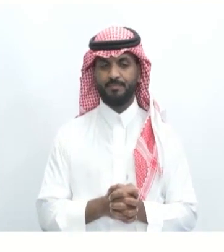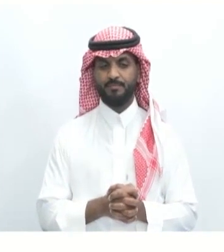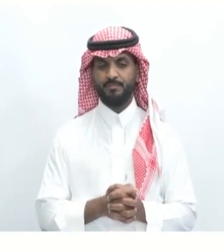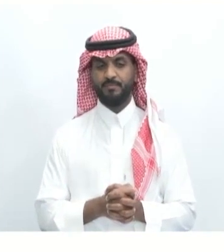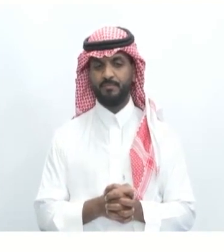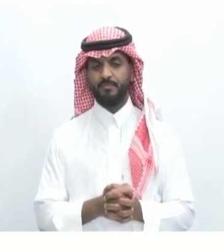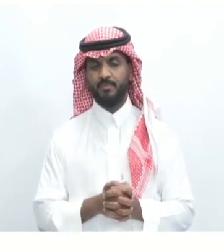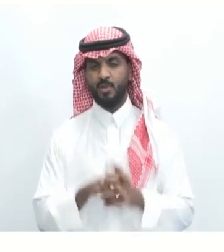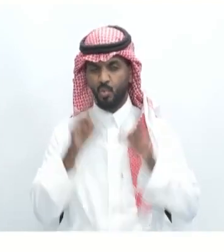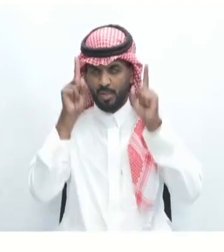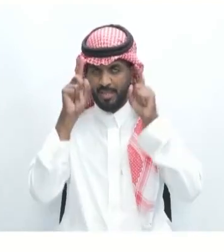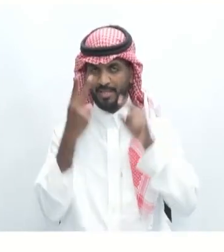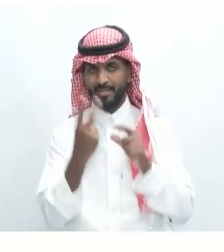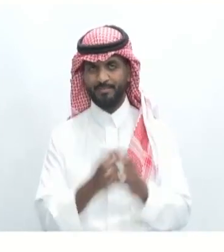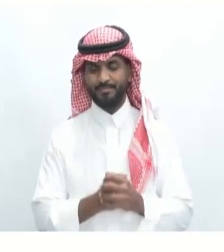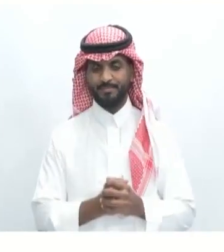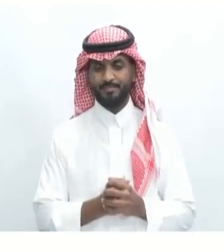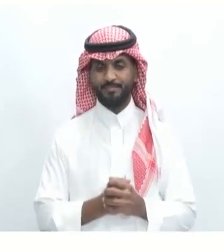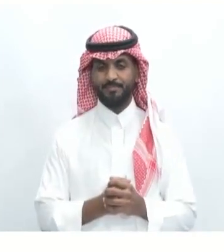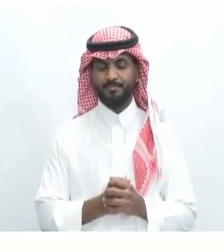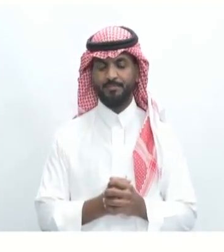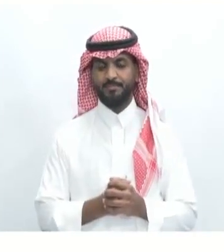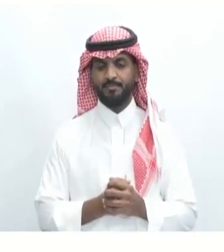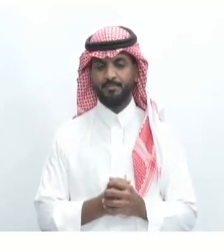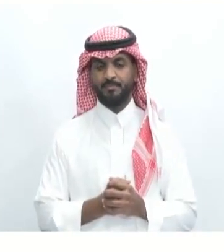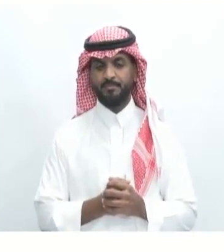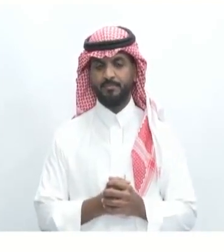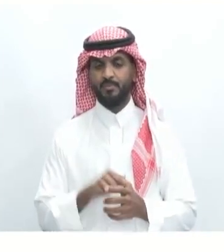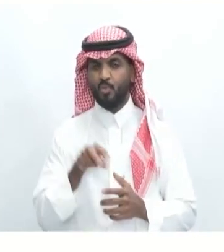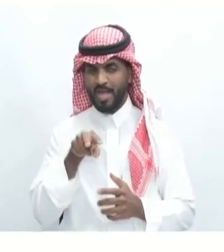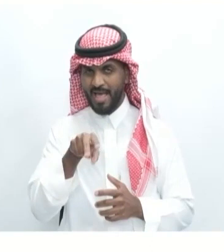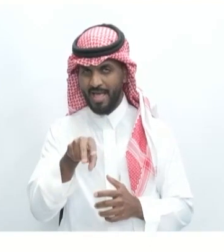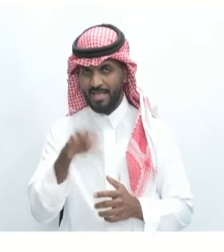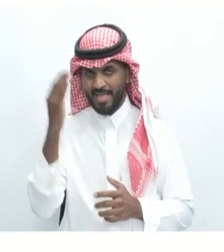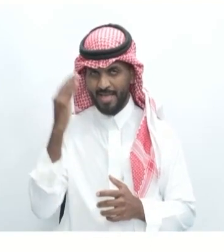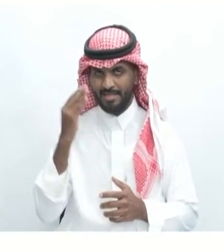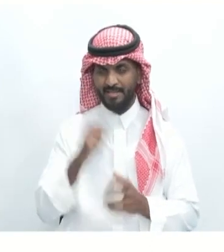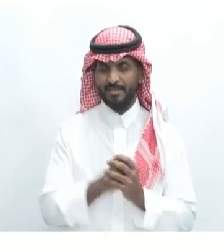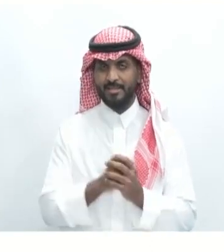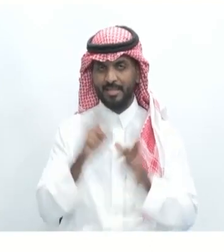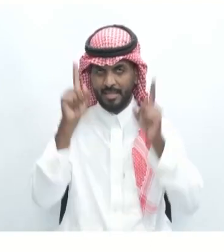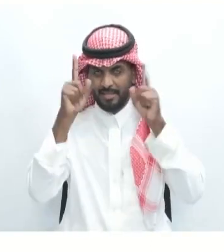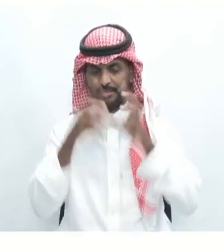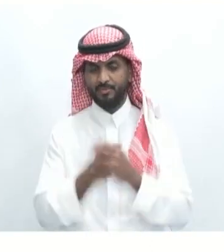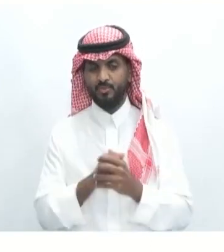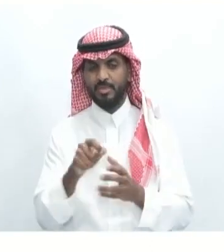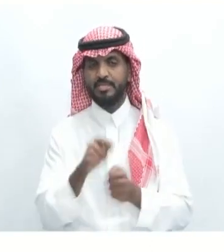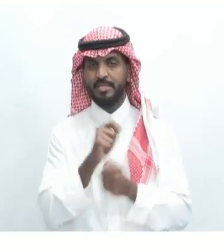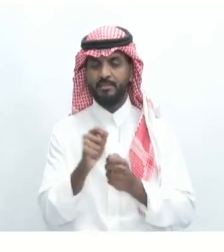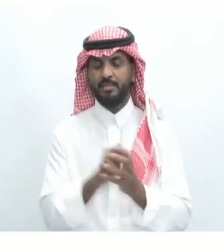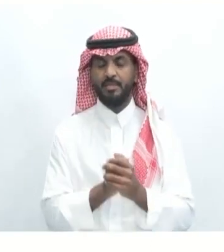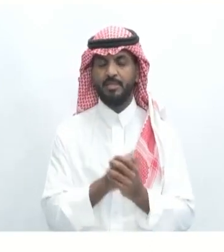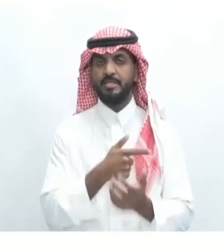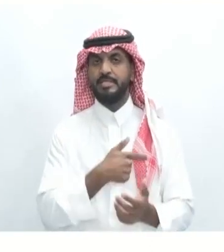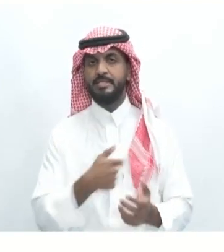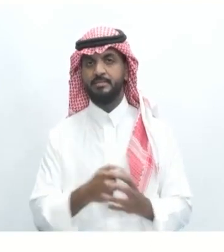تليها لدينا قطتان سنتم نقول هاتان ماذا قطتان اذا هنا استخدمنا ماذا